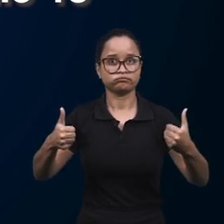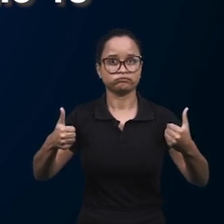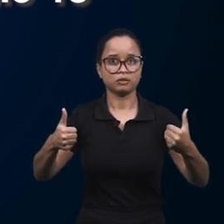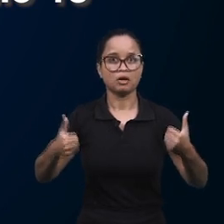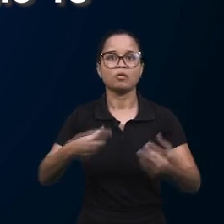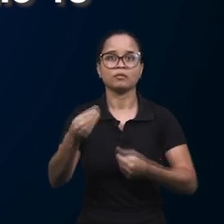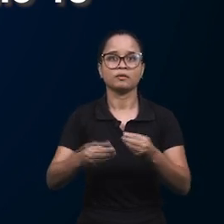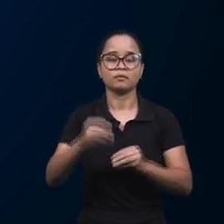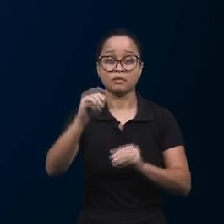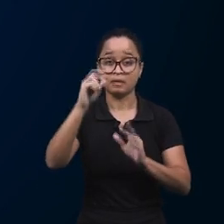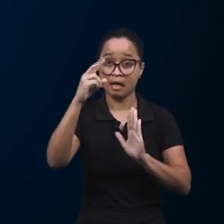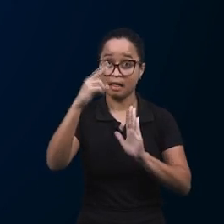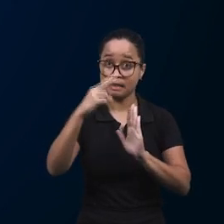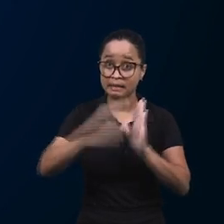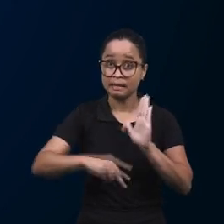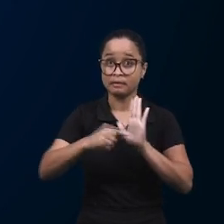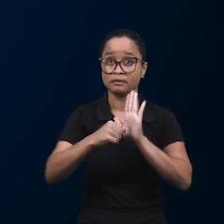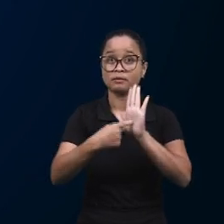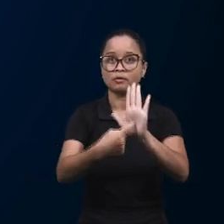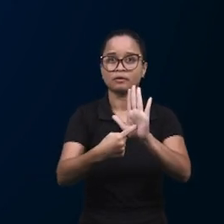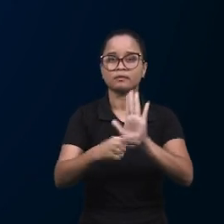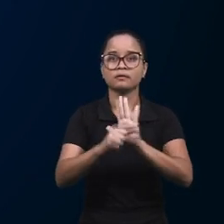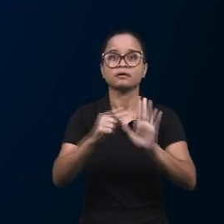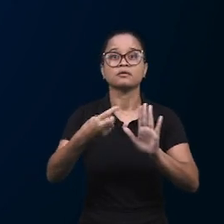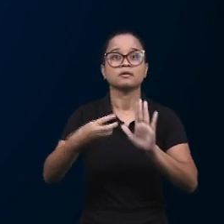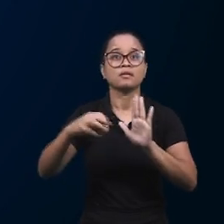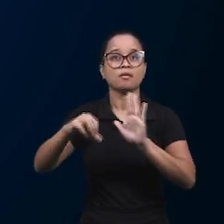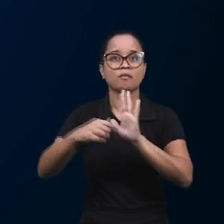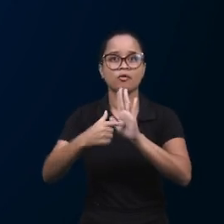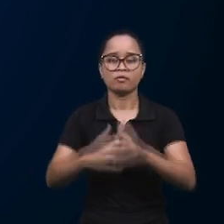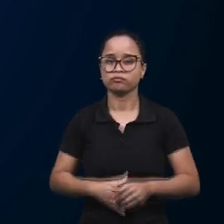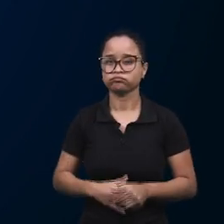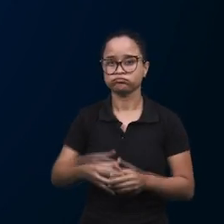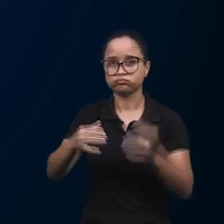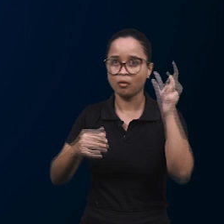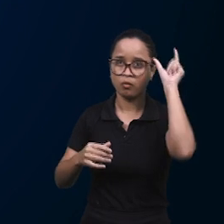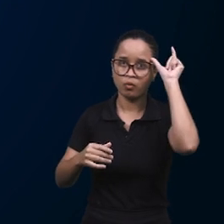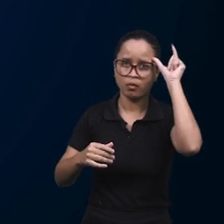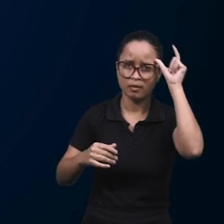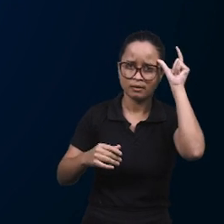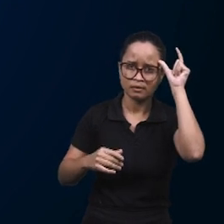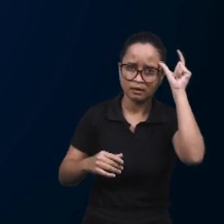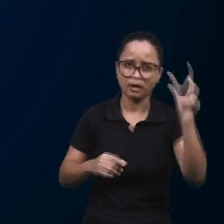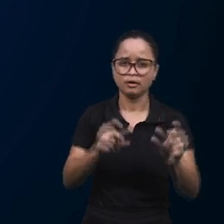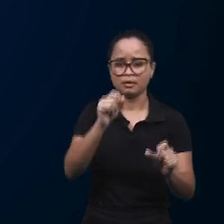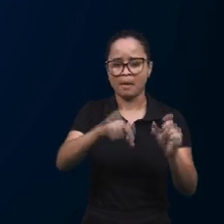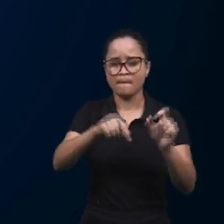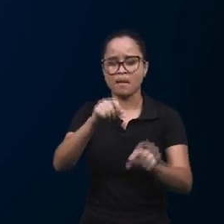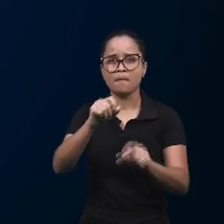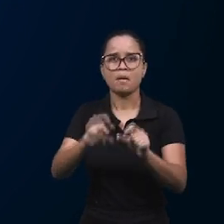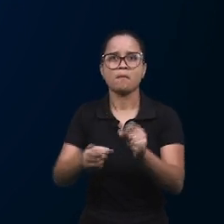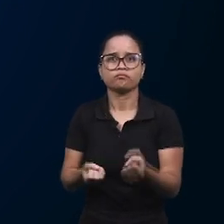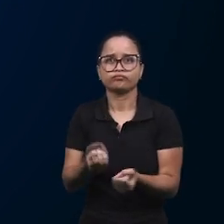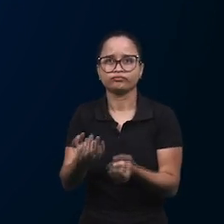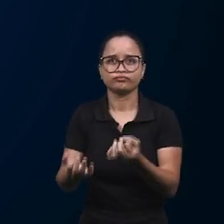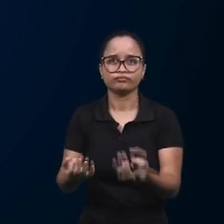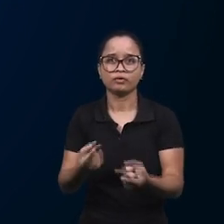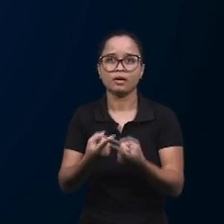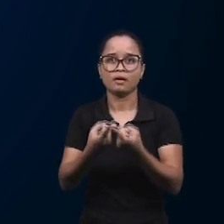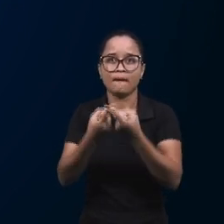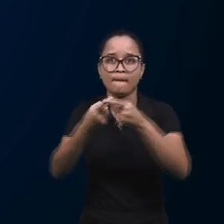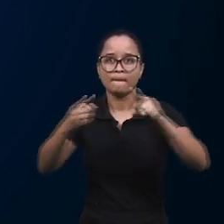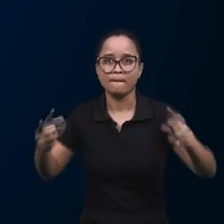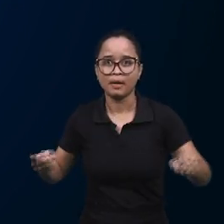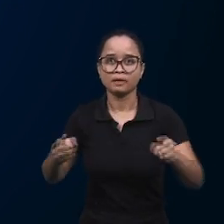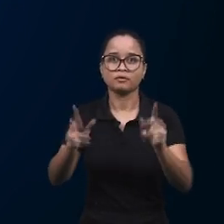Matthäus 13:39. De vijanden die het onkruid zaait, dat is de duivel. De tijd